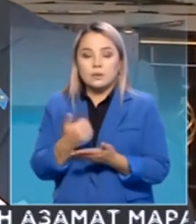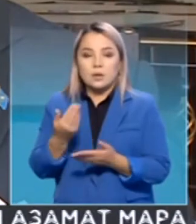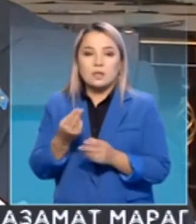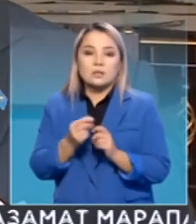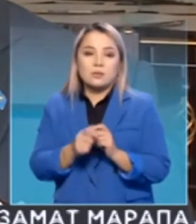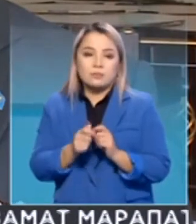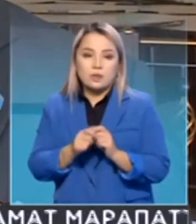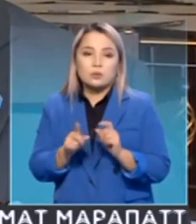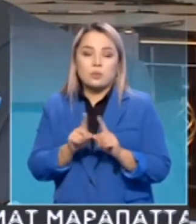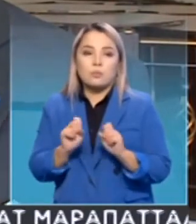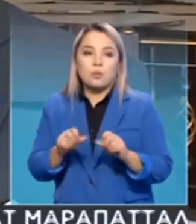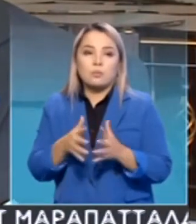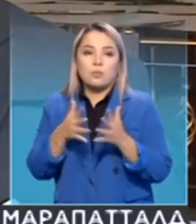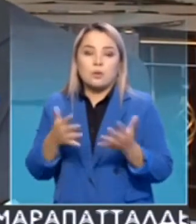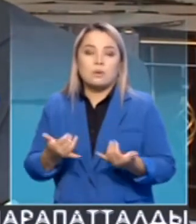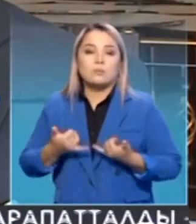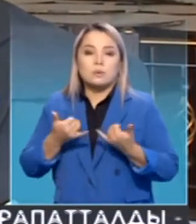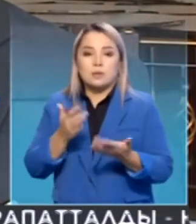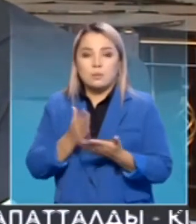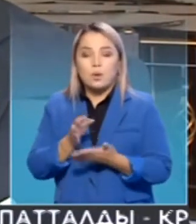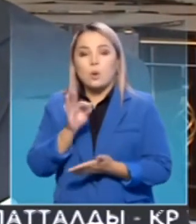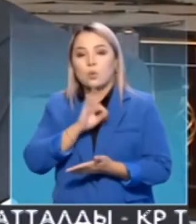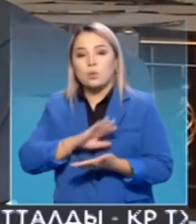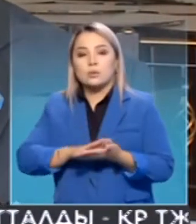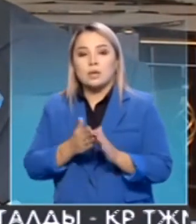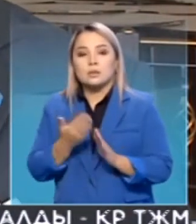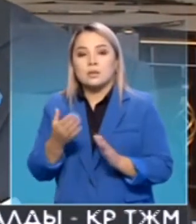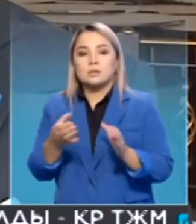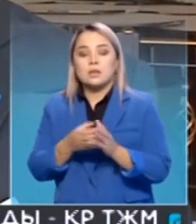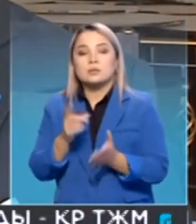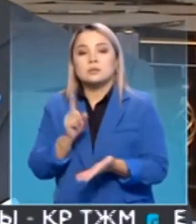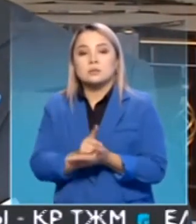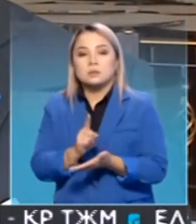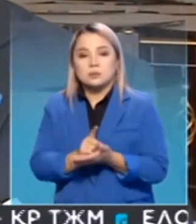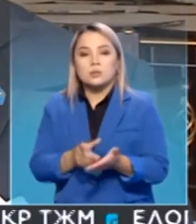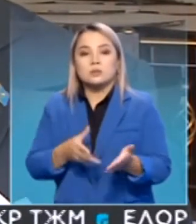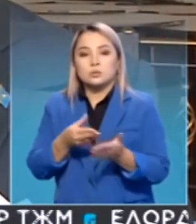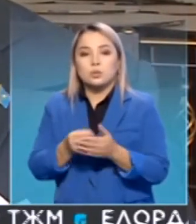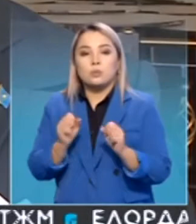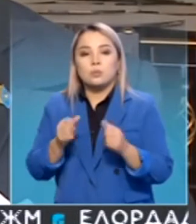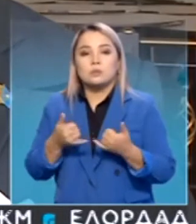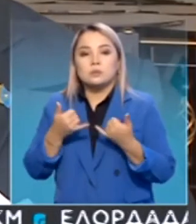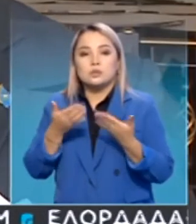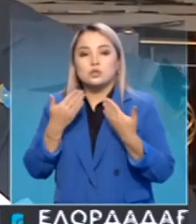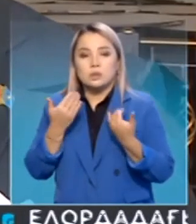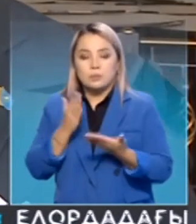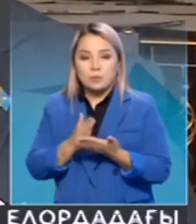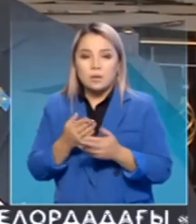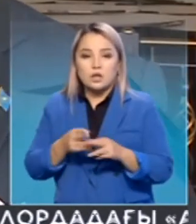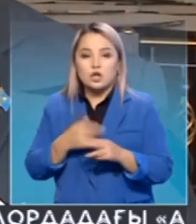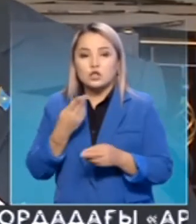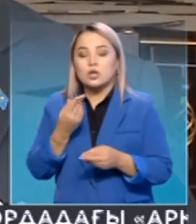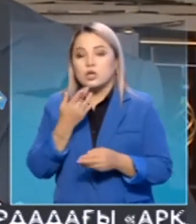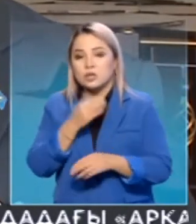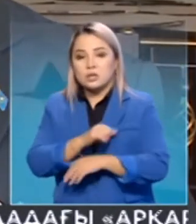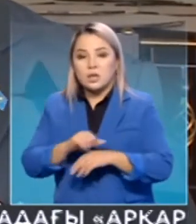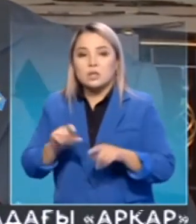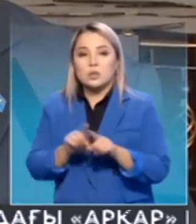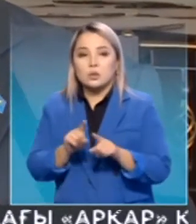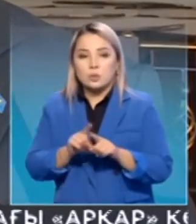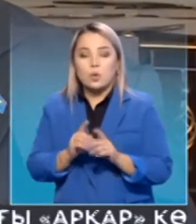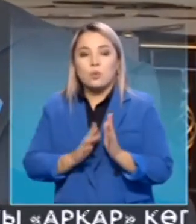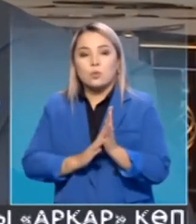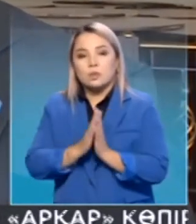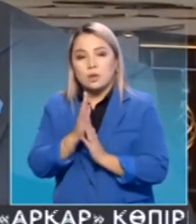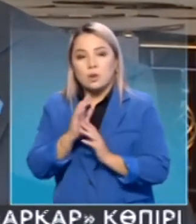тартуға молынан мүмкіндік жасайды. Ол үшін қолайлы тетіктер құрып, салық заңнамасын жеңілдетуді көздейді. Әрине, шетелдік инвестиция өсудің